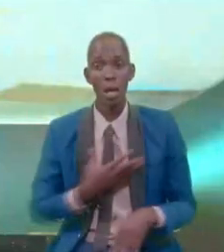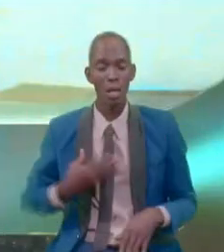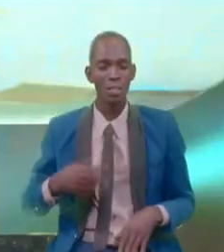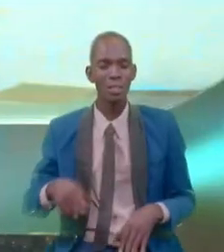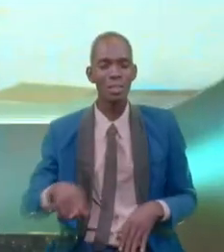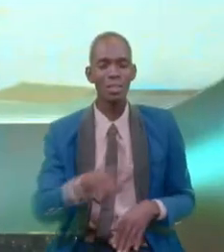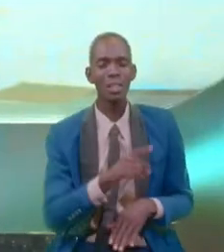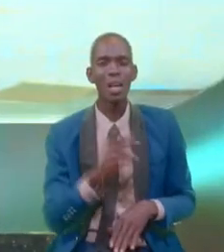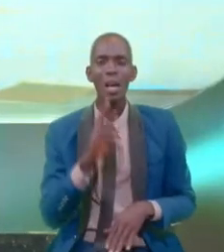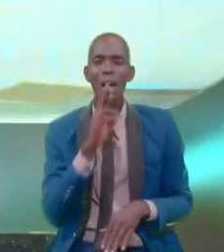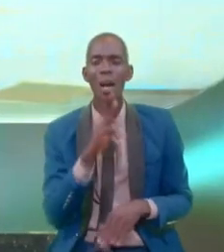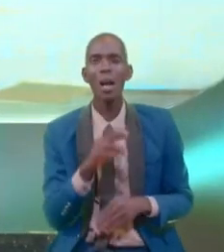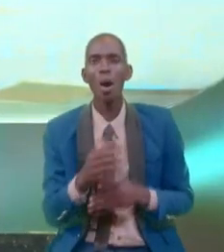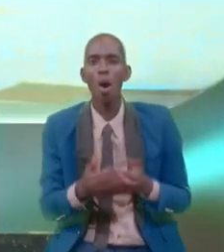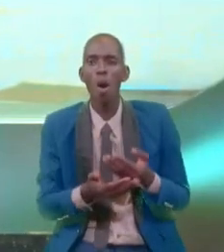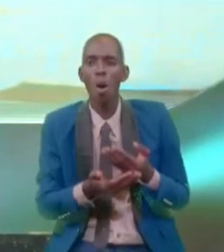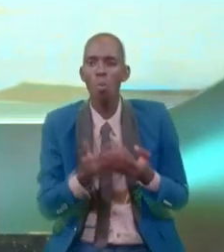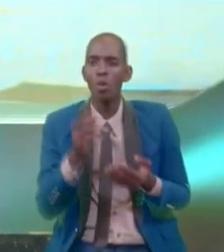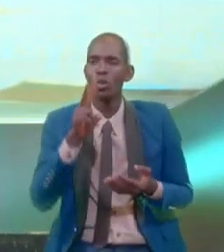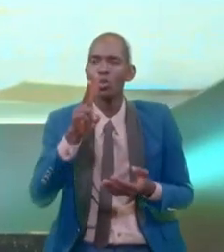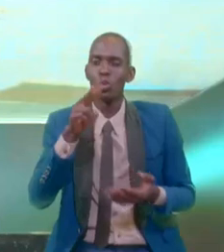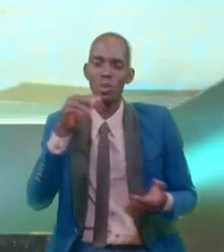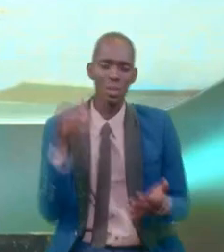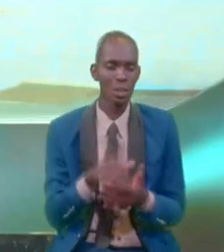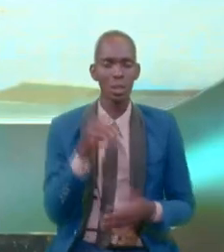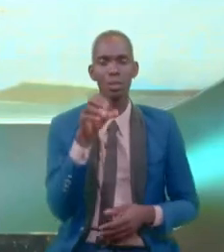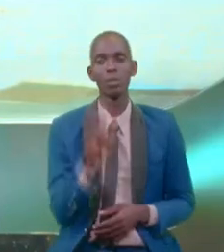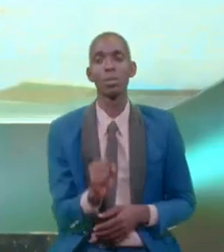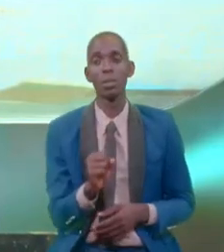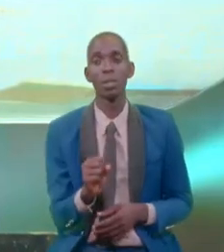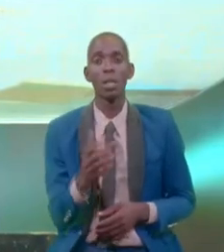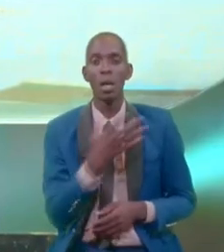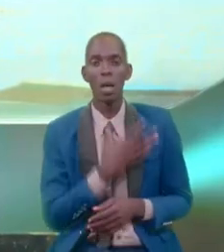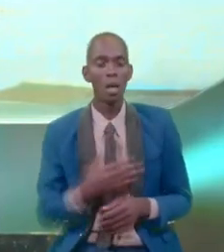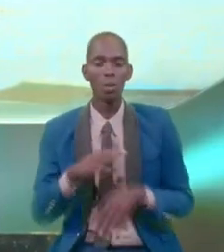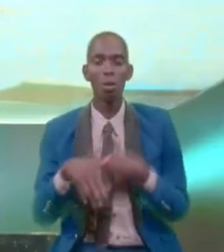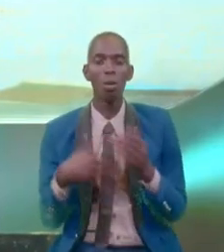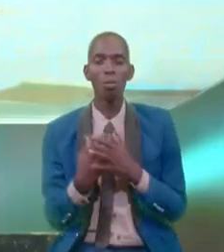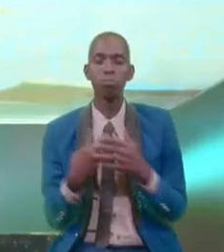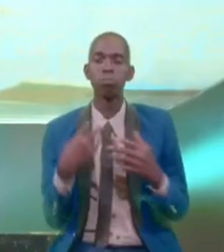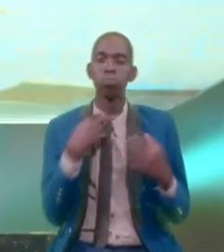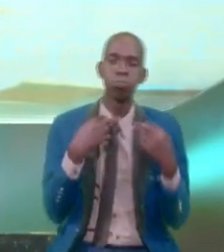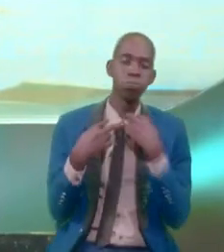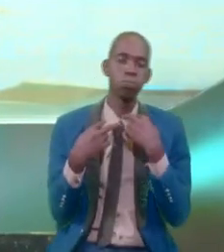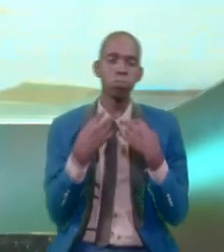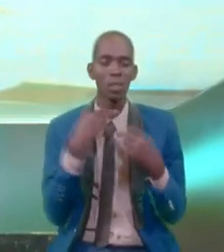Il en avait environ 2000. C'est ce qu'il voudrait faire à cet homme. Et il se noyait dans la